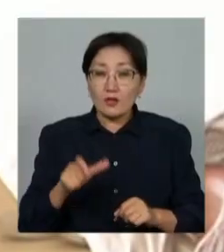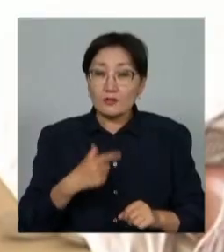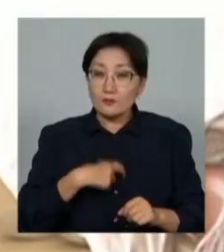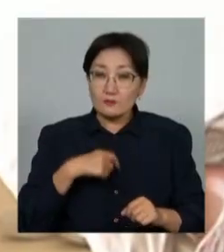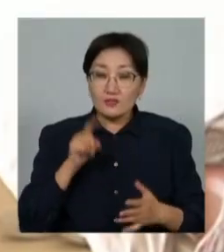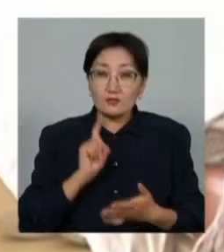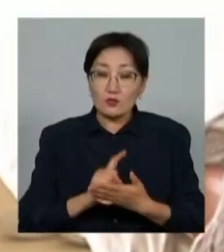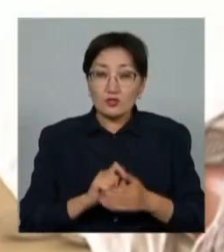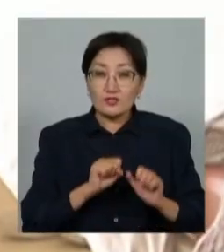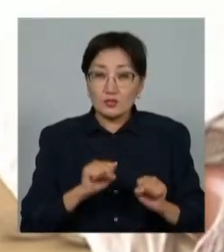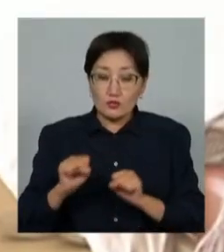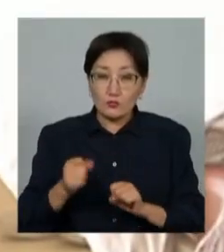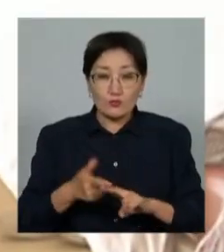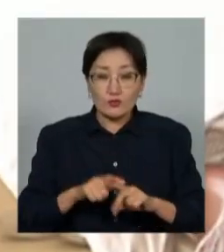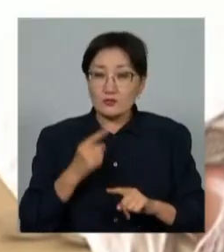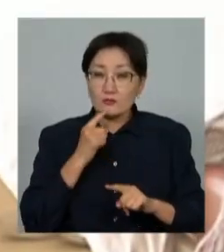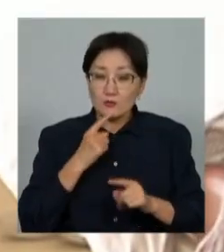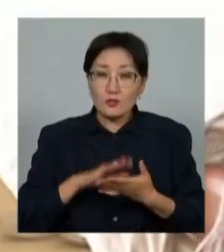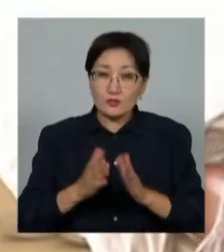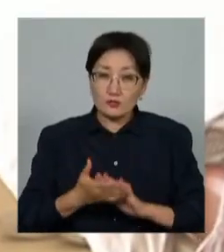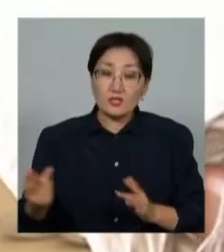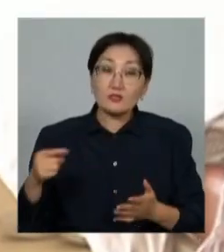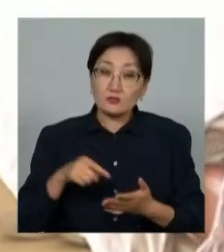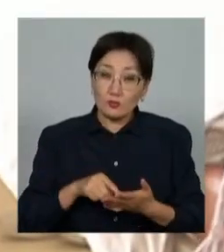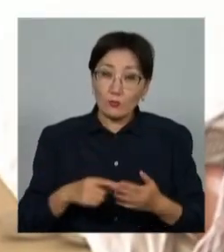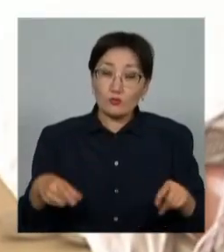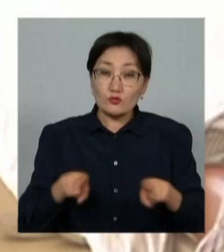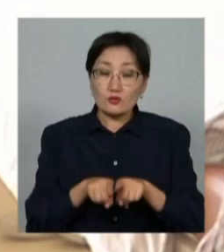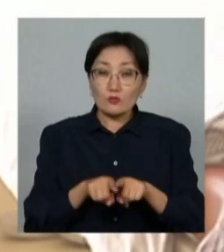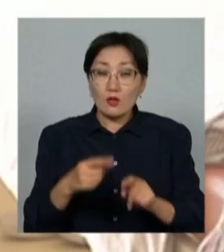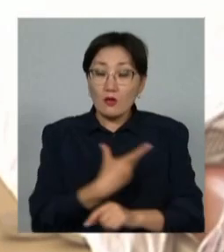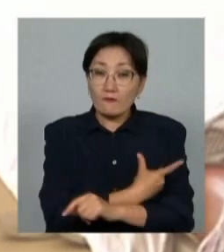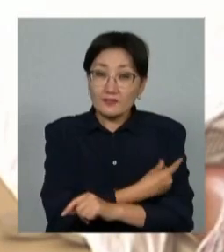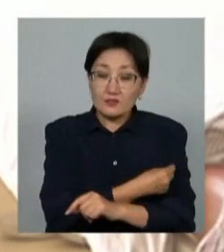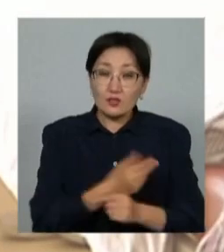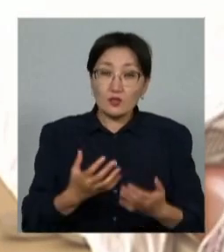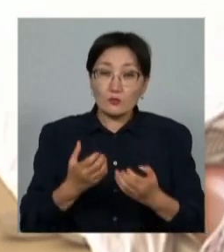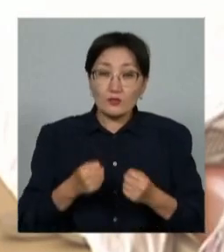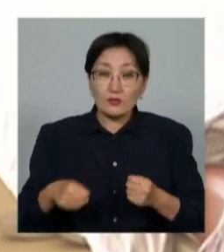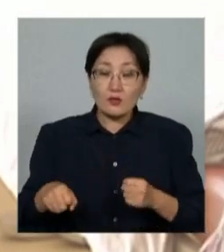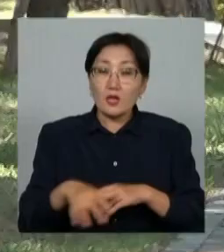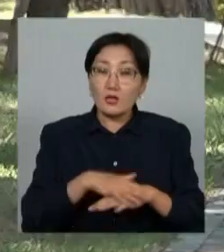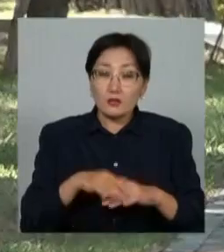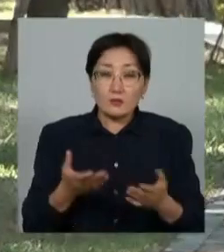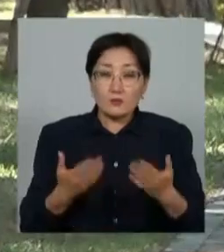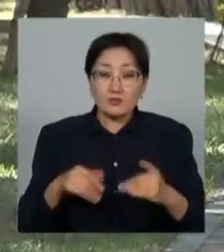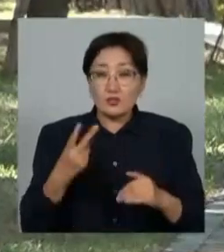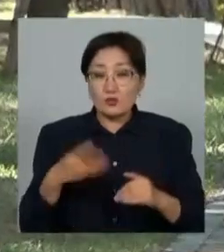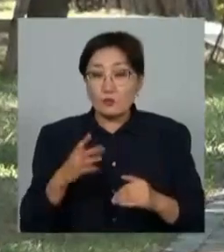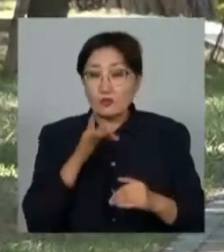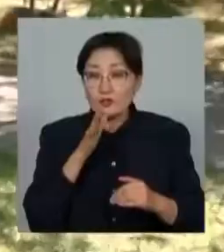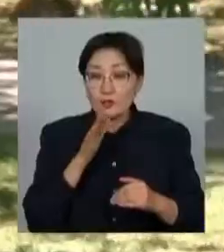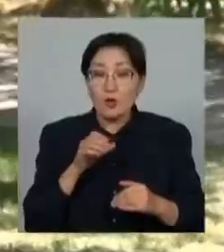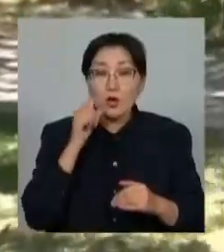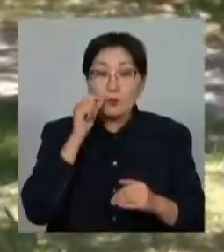сақтамаса, өте қиын жағдайда болады екен. Осы вакцинаны алуға бәрін шақырамын. 24